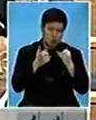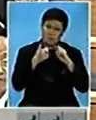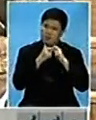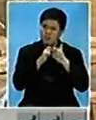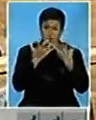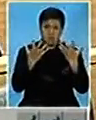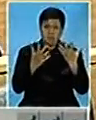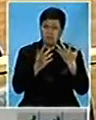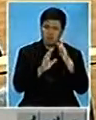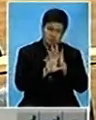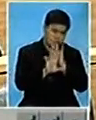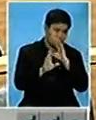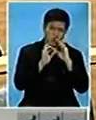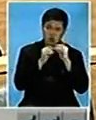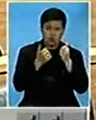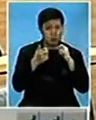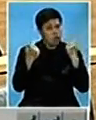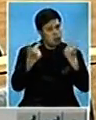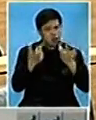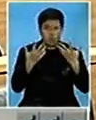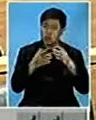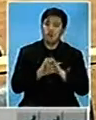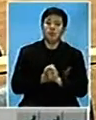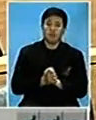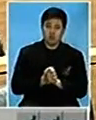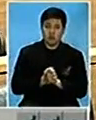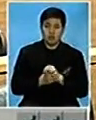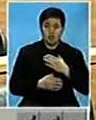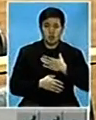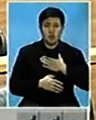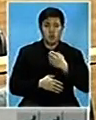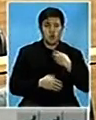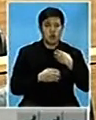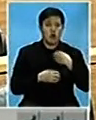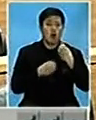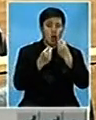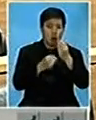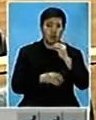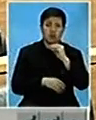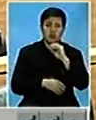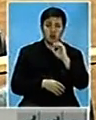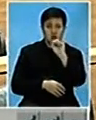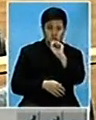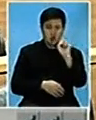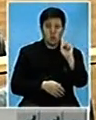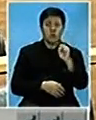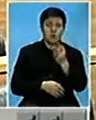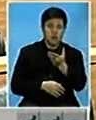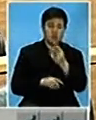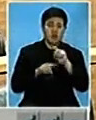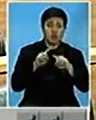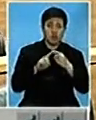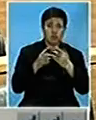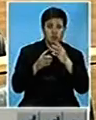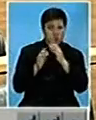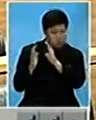ไรไปขัดแย้งอะไรกันเลยเนี่ยนะครับผมเองอยากจะให้เพื่อนสมาชิกสภาผู้แทนราษฎรเนี่ยท่านประธานครับถือป